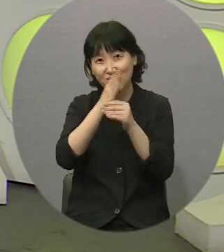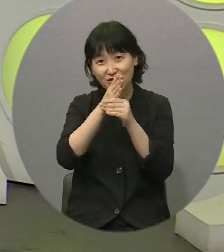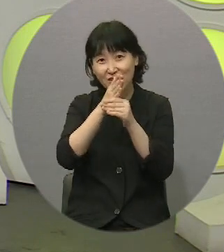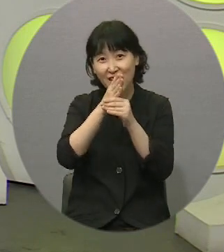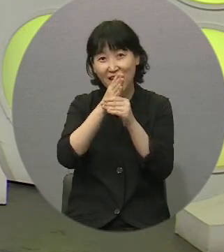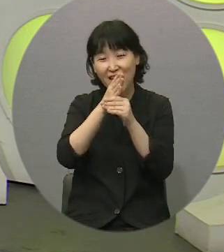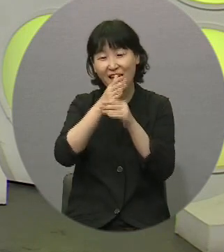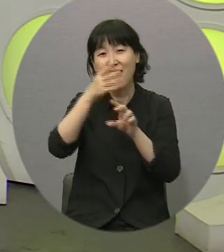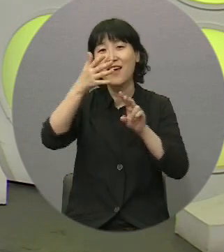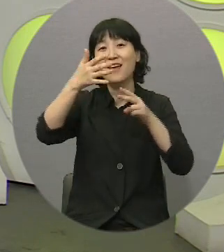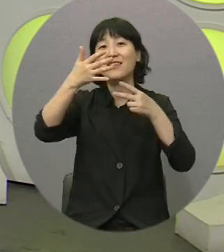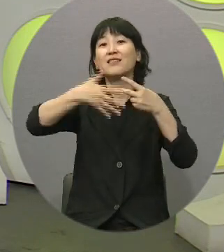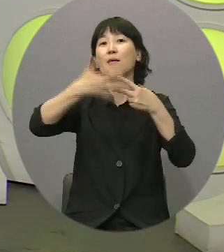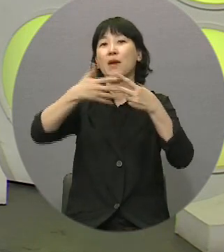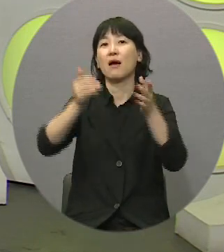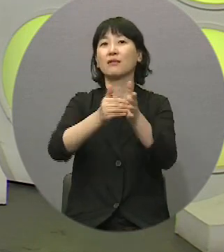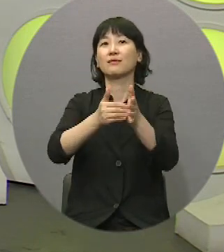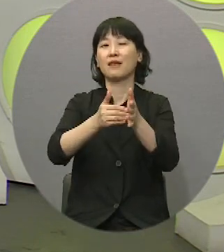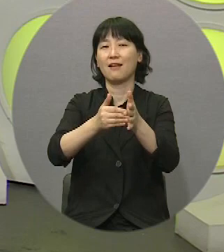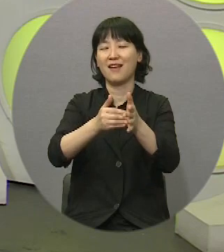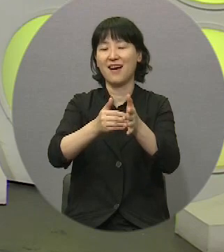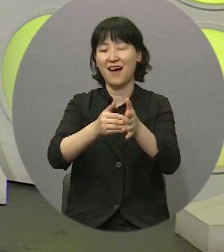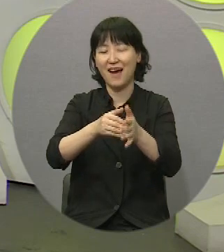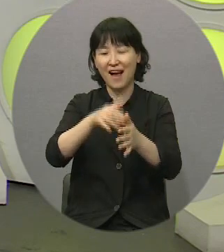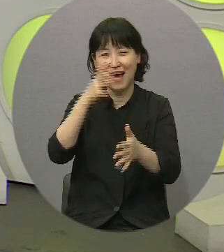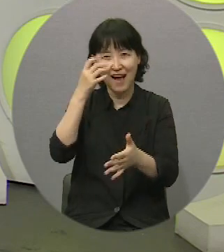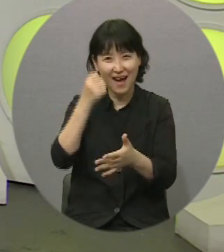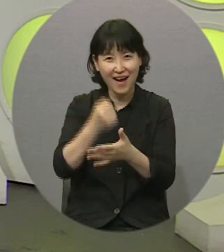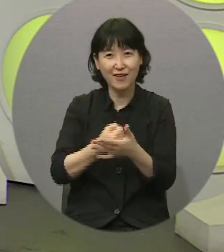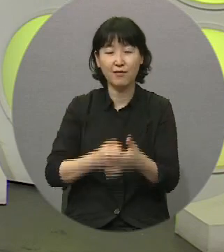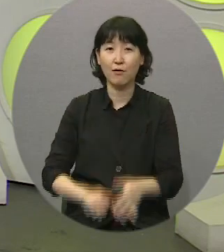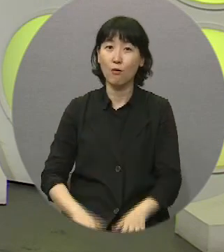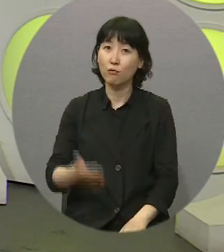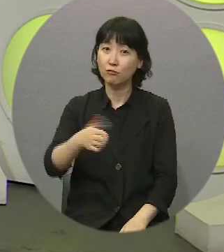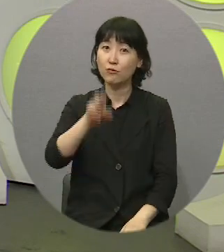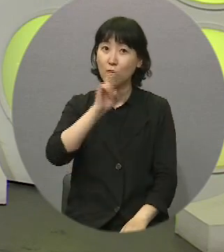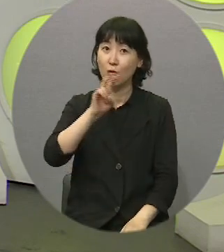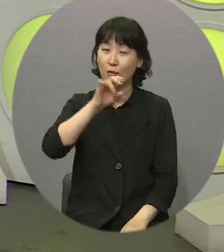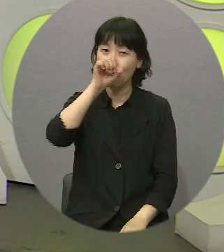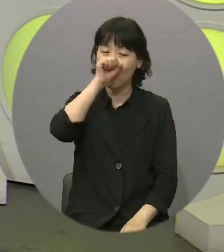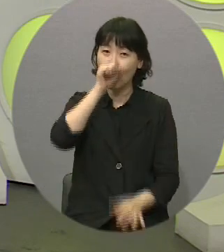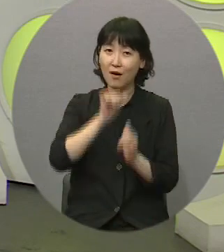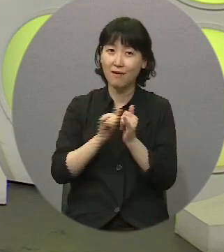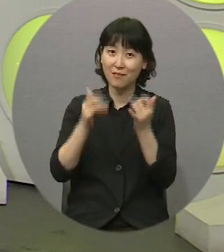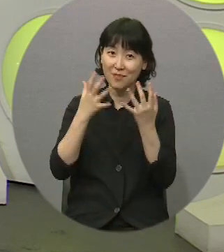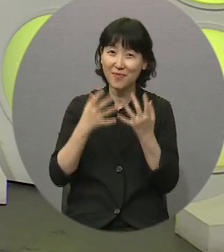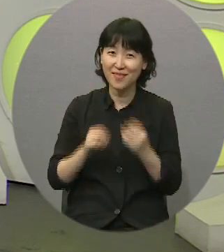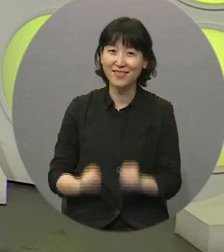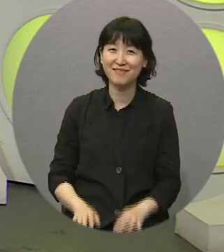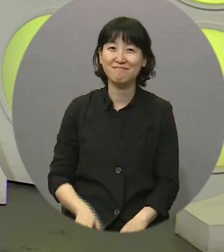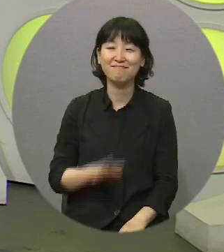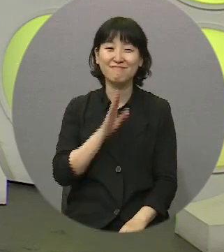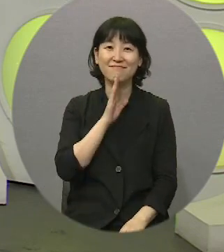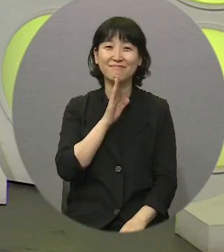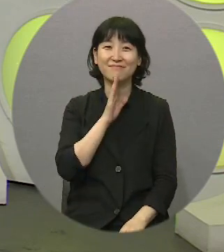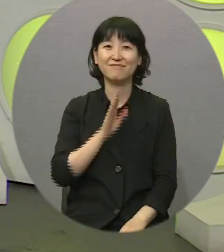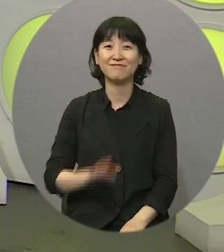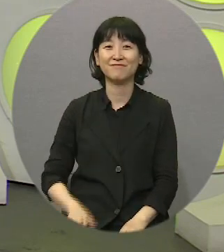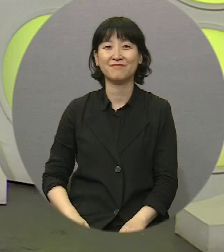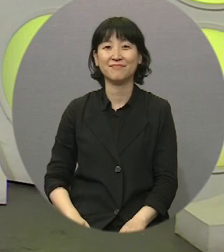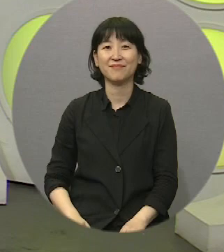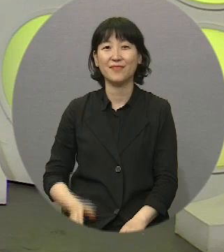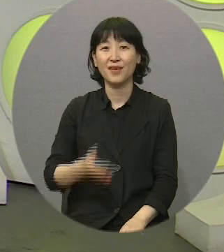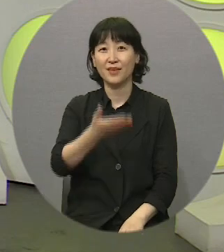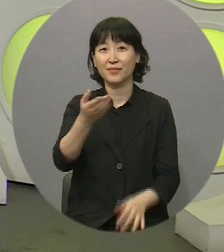되는 바람에 그래도 아쉽게도 그래도 노래는 네. 지금 많이 불리고 살아있으니까 네네네 아 그렇습니다. 우리 시청자